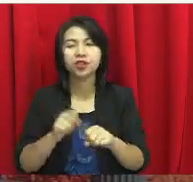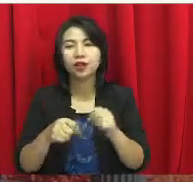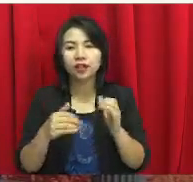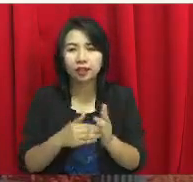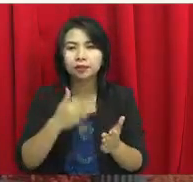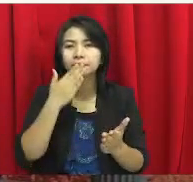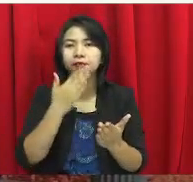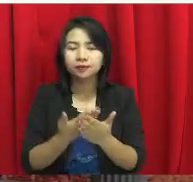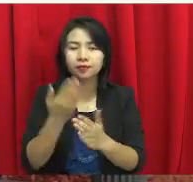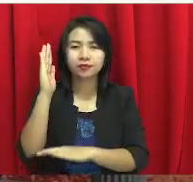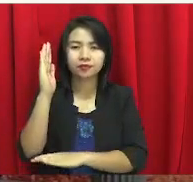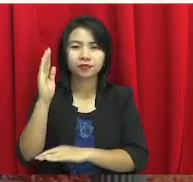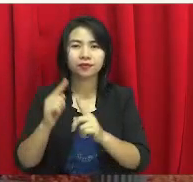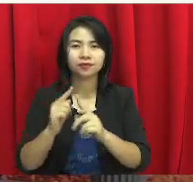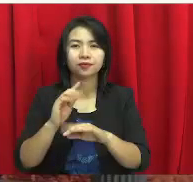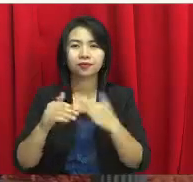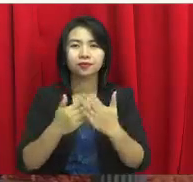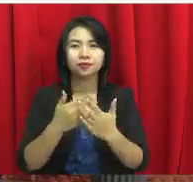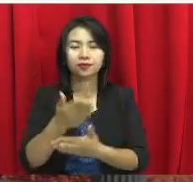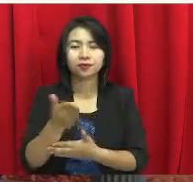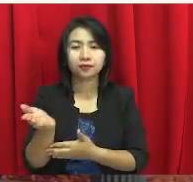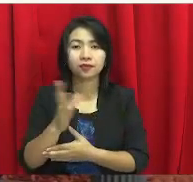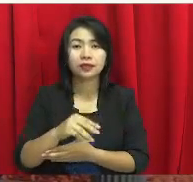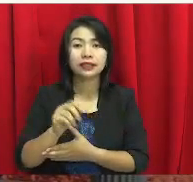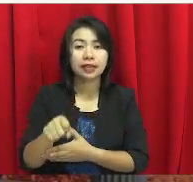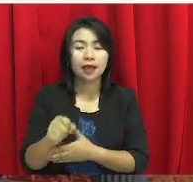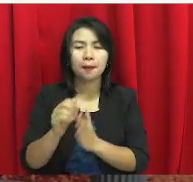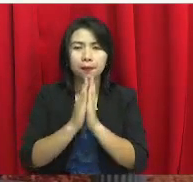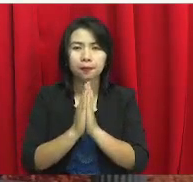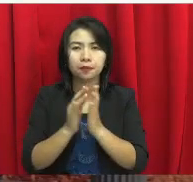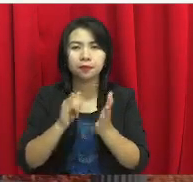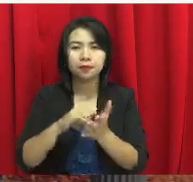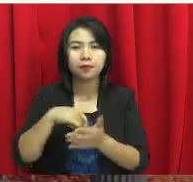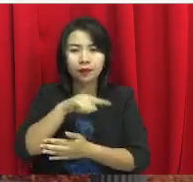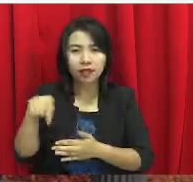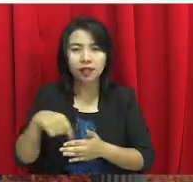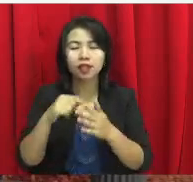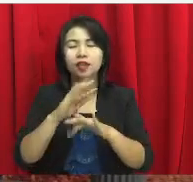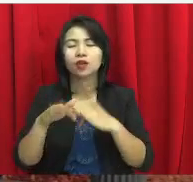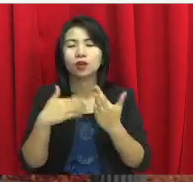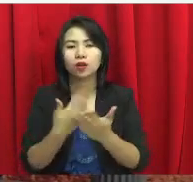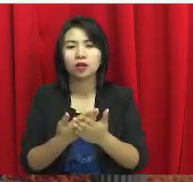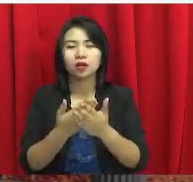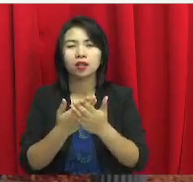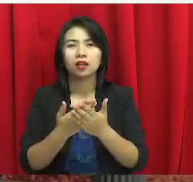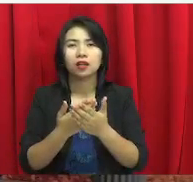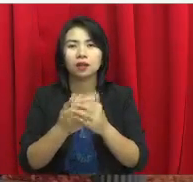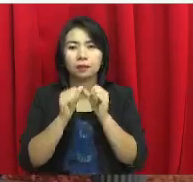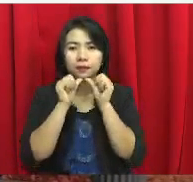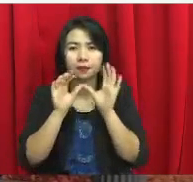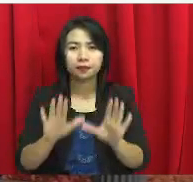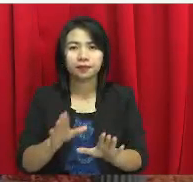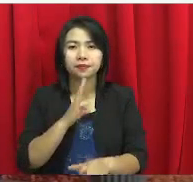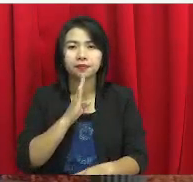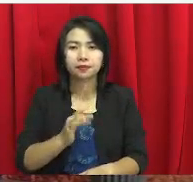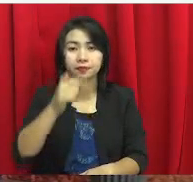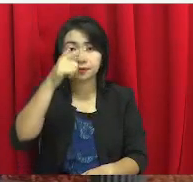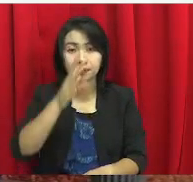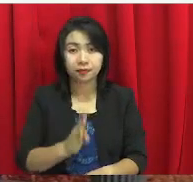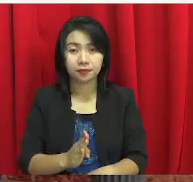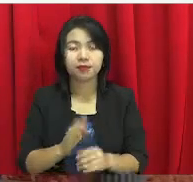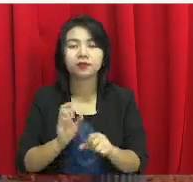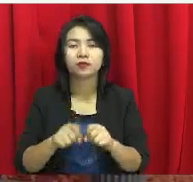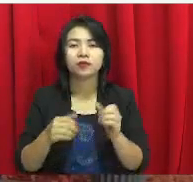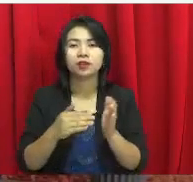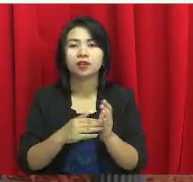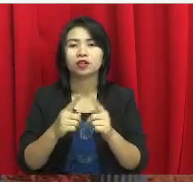magandang tanghali po sa inyo lahat. And prayerfully, ay patuloy tayong pagpalain ng Panginoon sa ating pong programa po ngayon. And kaya